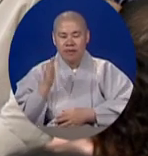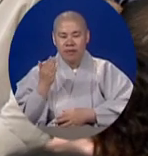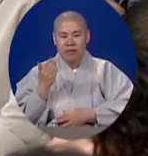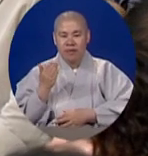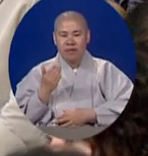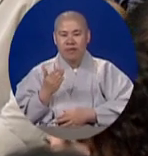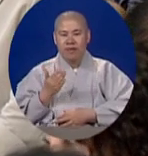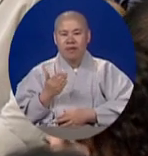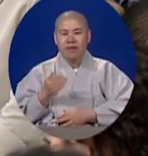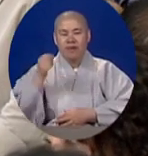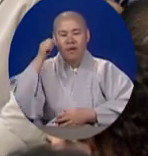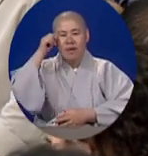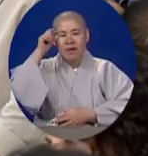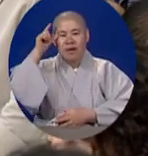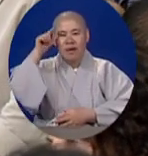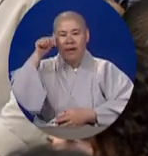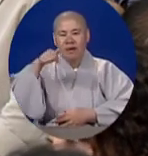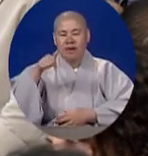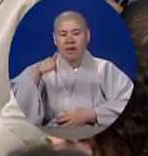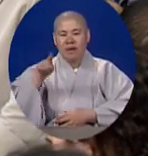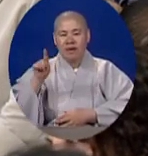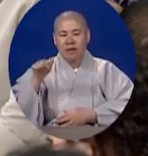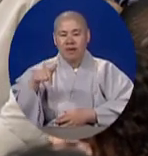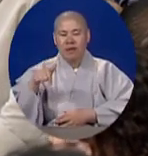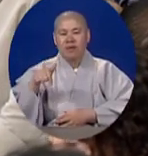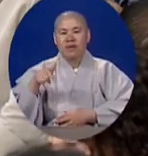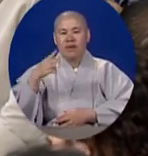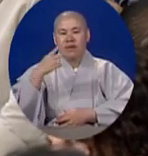이게 깨달을 각자 염기 즉각이에요.